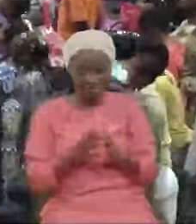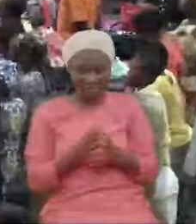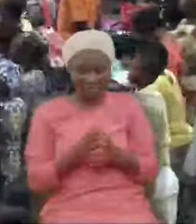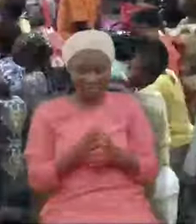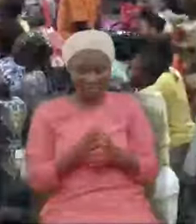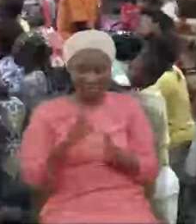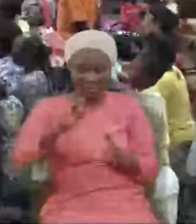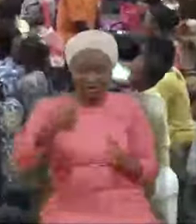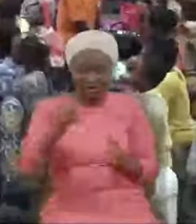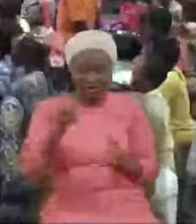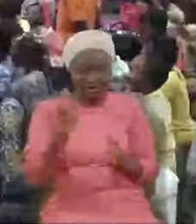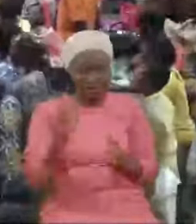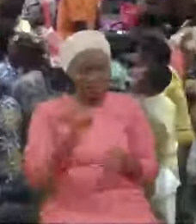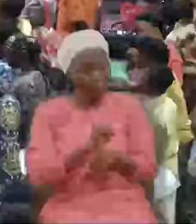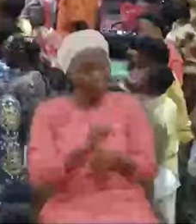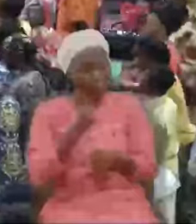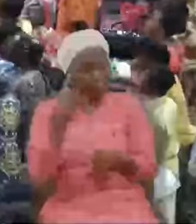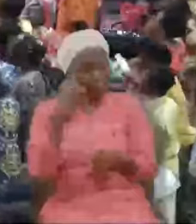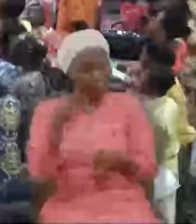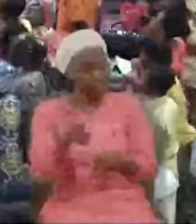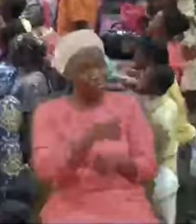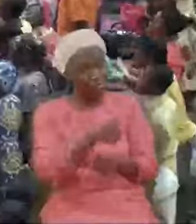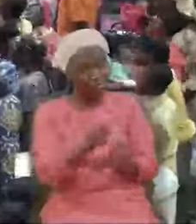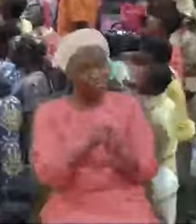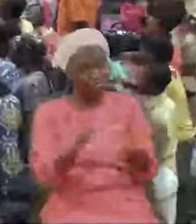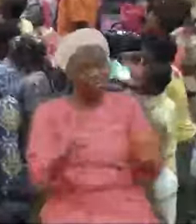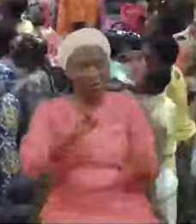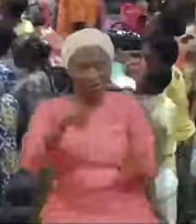Le boulot pour le chômeur.